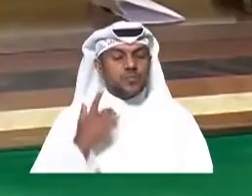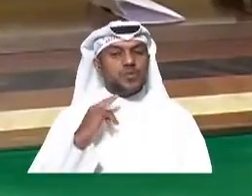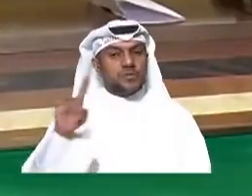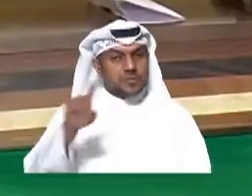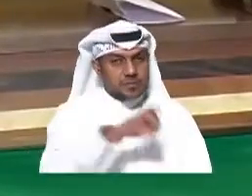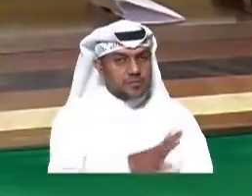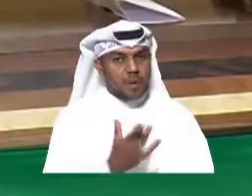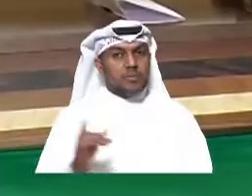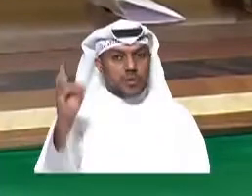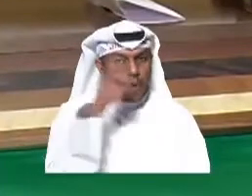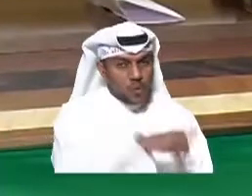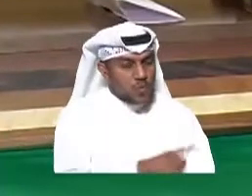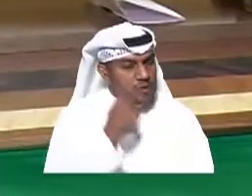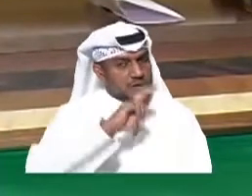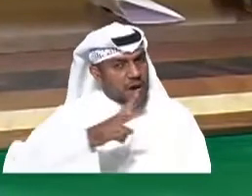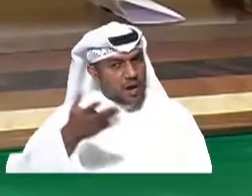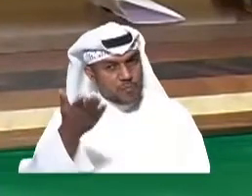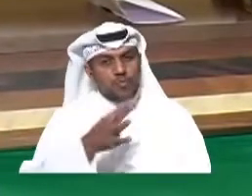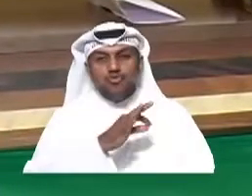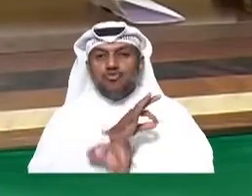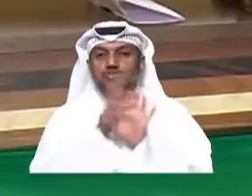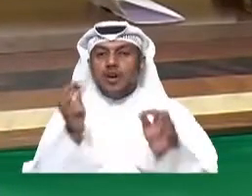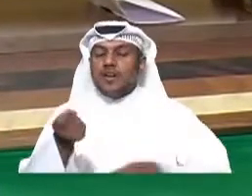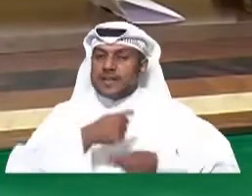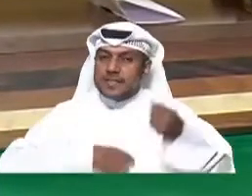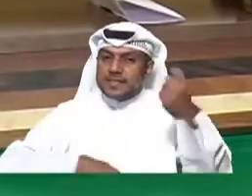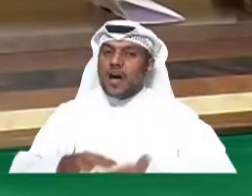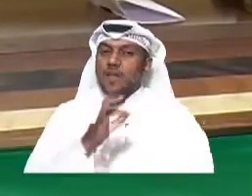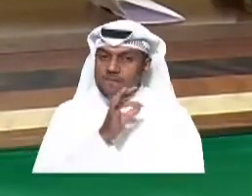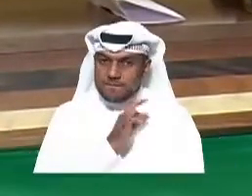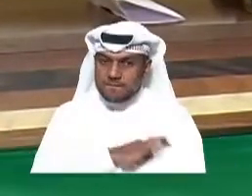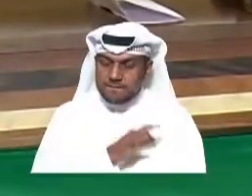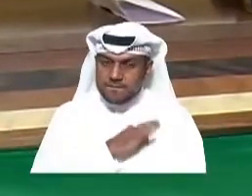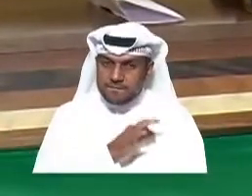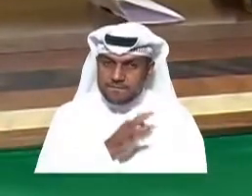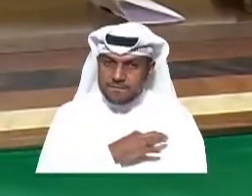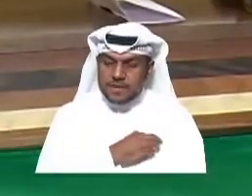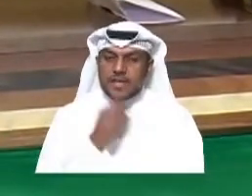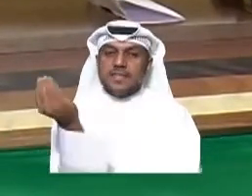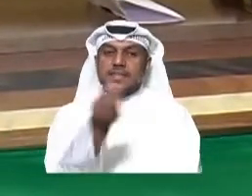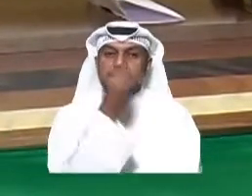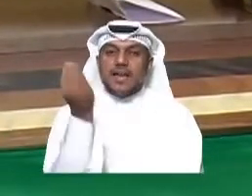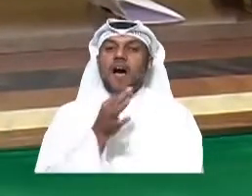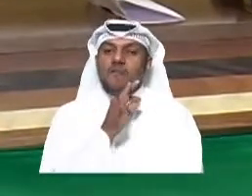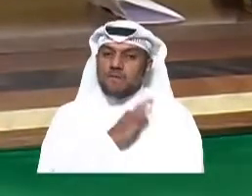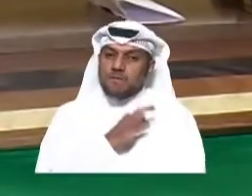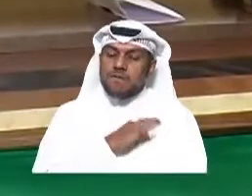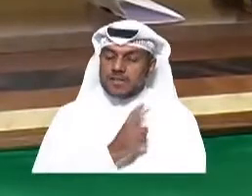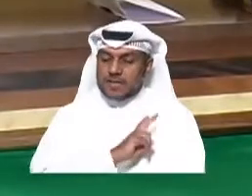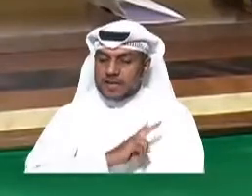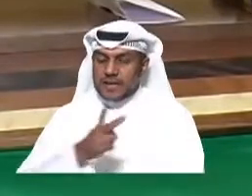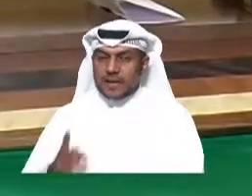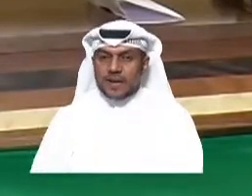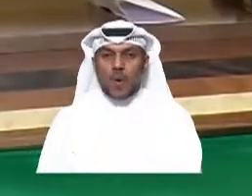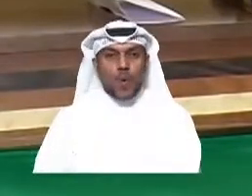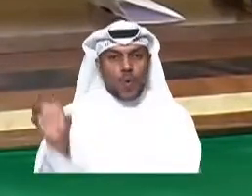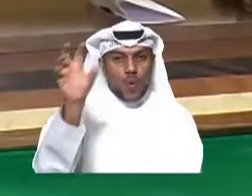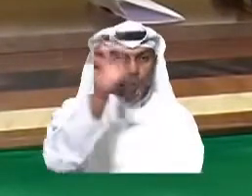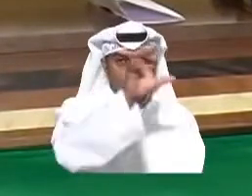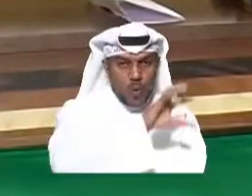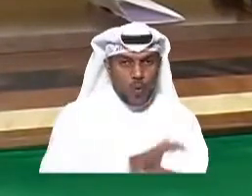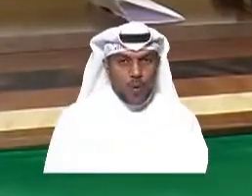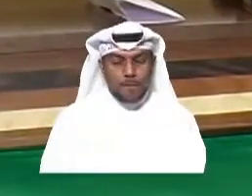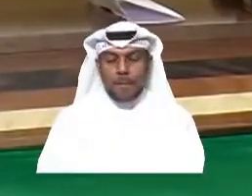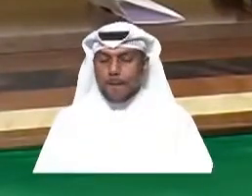توقيع اتفاقية الشراكة التجارية بين الخطوط الجوية الكويتية وطيران أوروبا العلاقات الثنائية بين